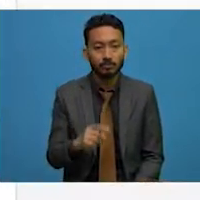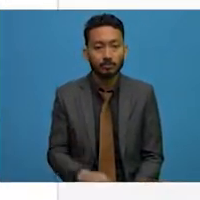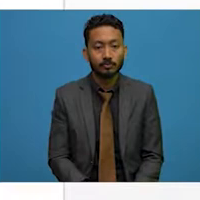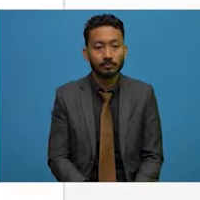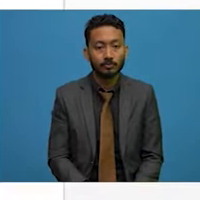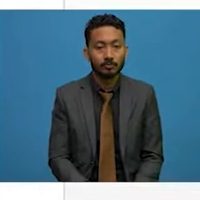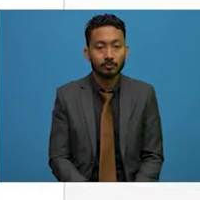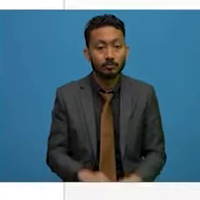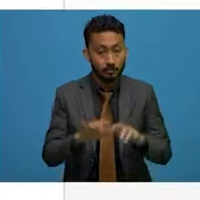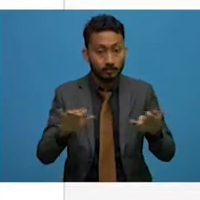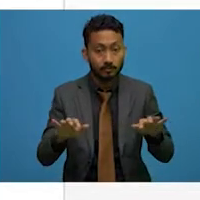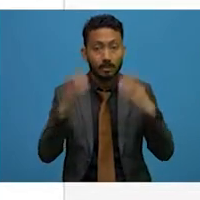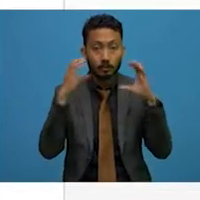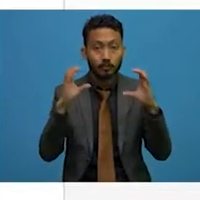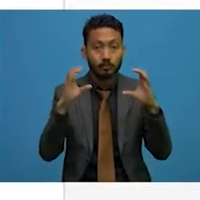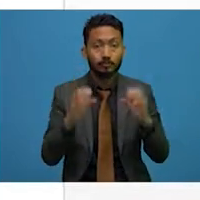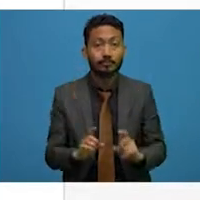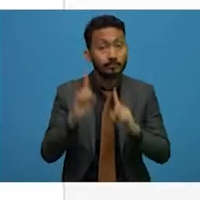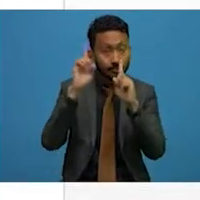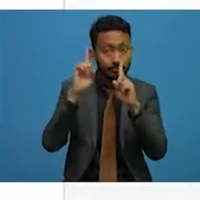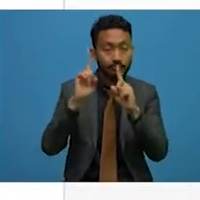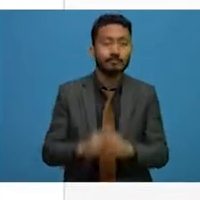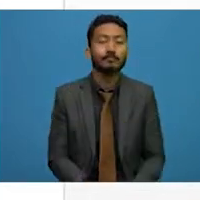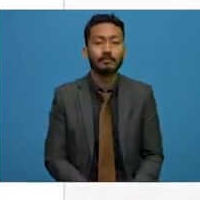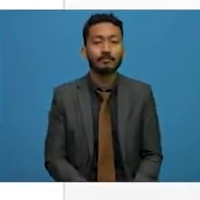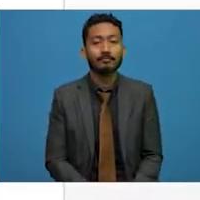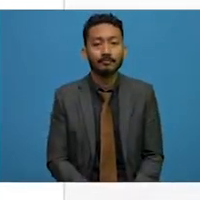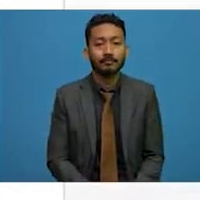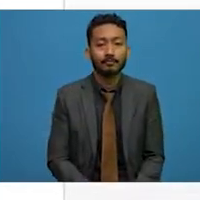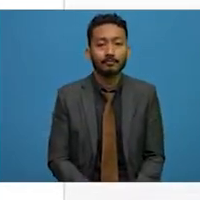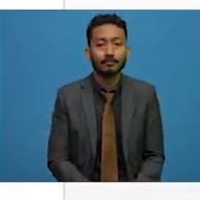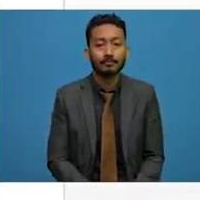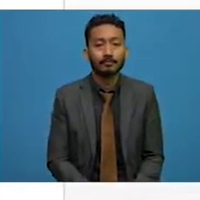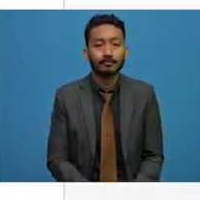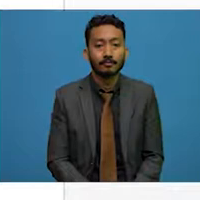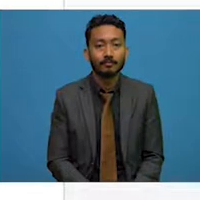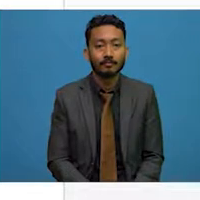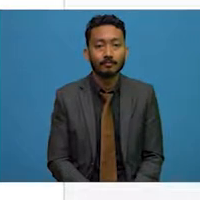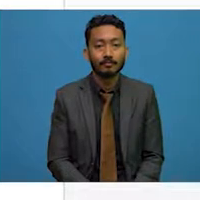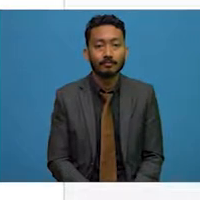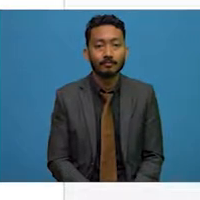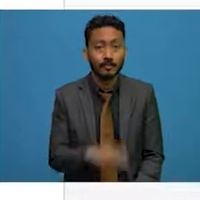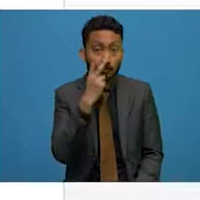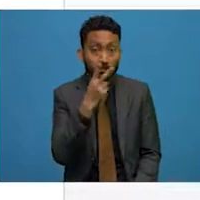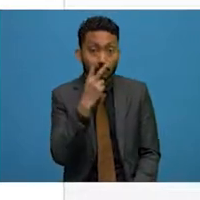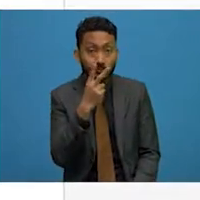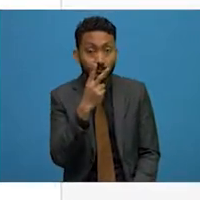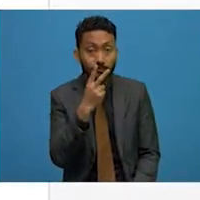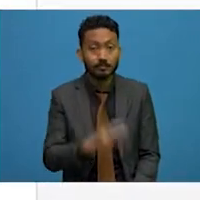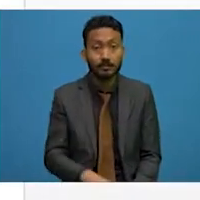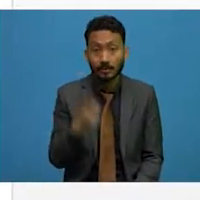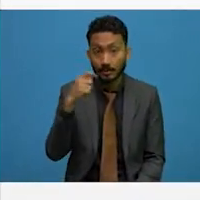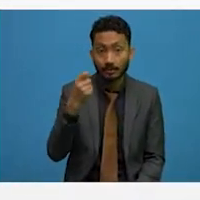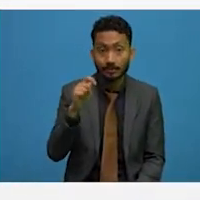Untuk menaip, cikgu telah memilih Times New Roman, font 20. Teksnya